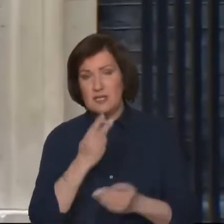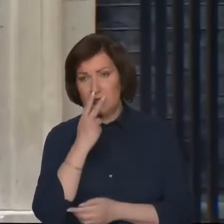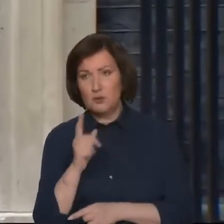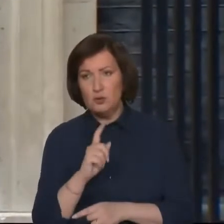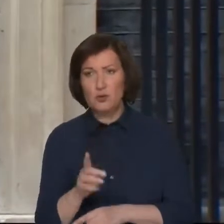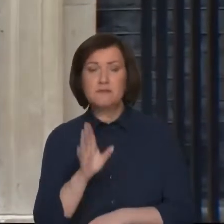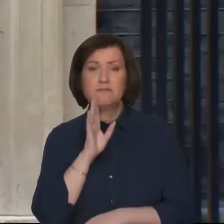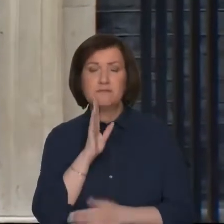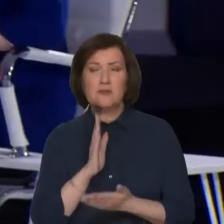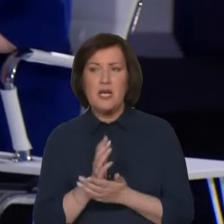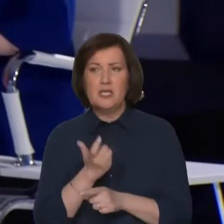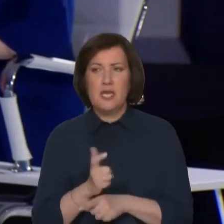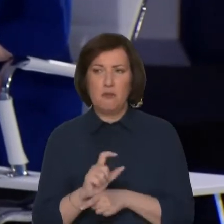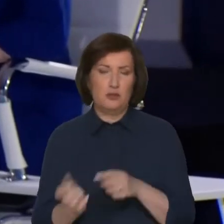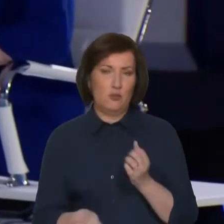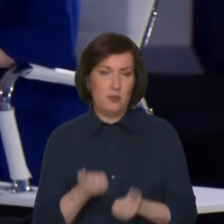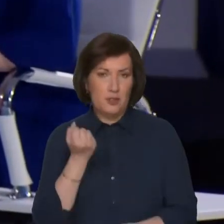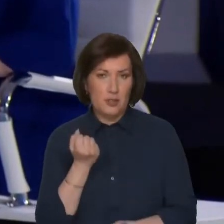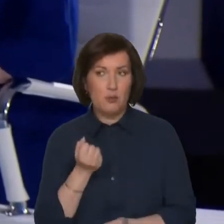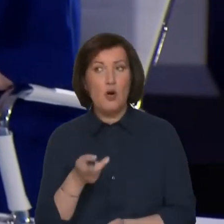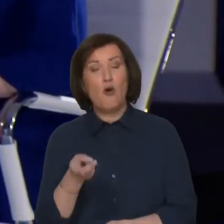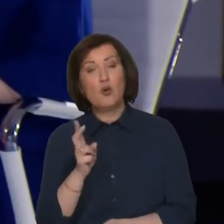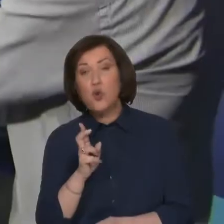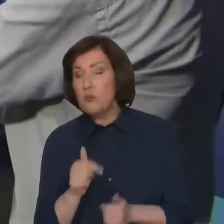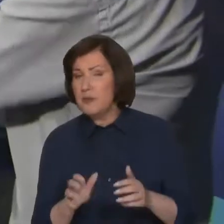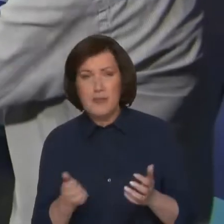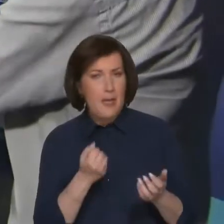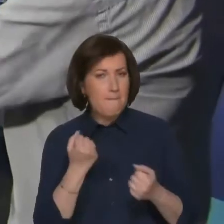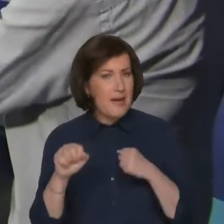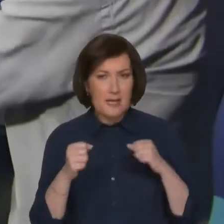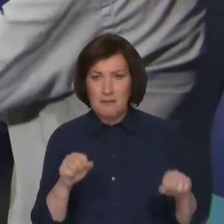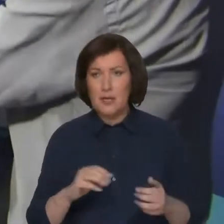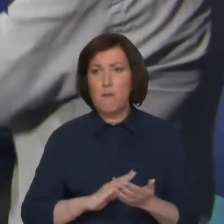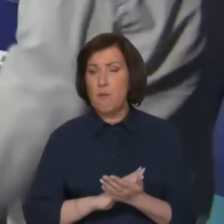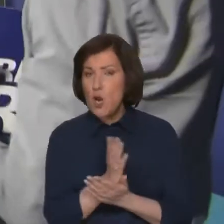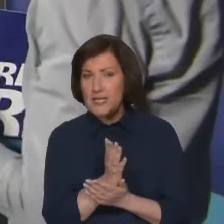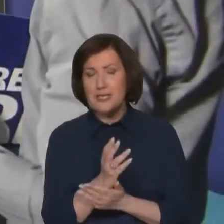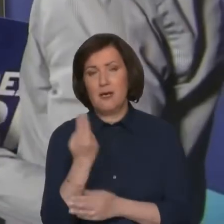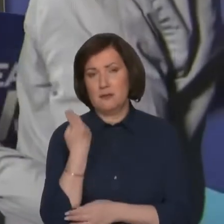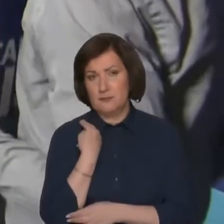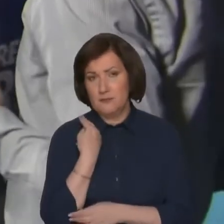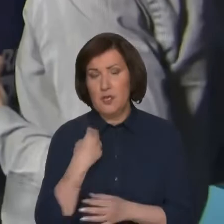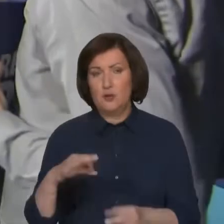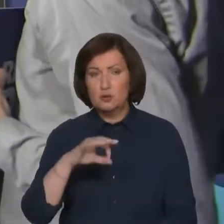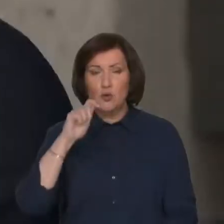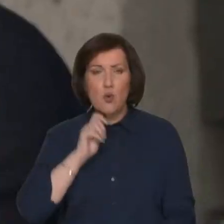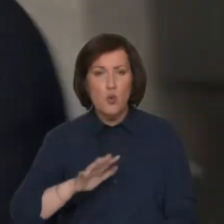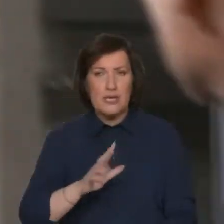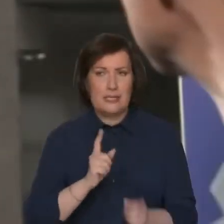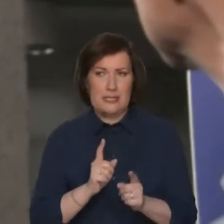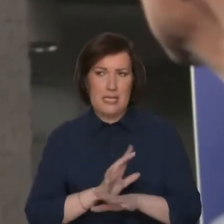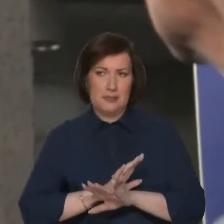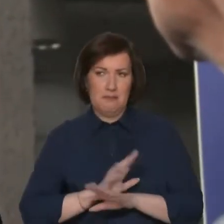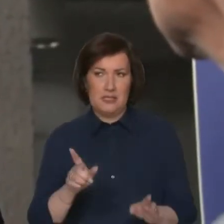свідчать, що Ліз Страс має найбільшу підтримку. Утім, хто б не переміг у цій боротьбі, політика Сполученого Королівства щодо України не